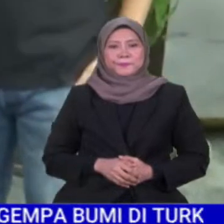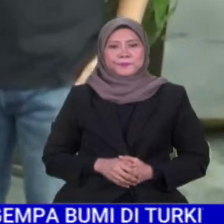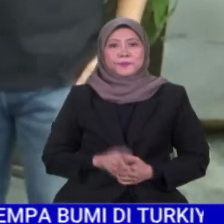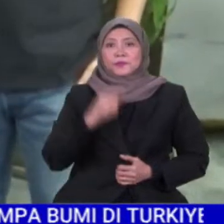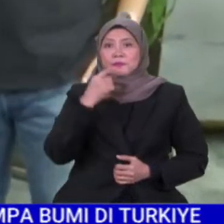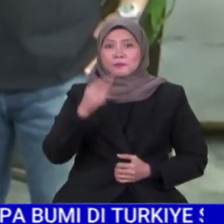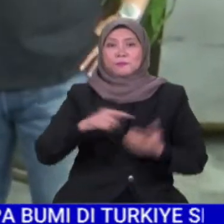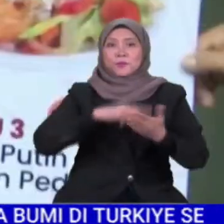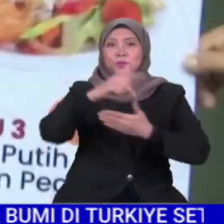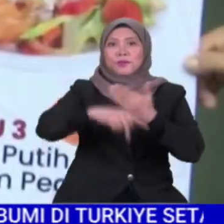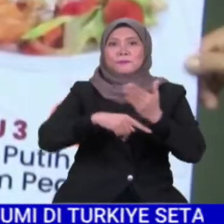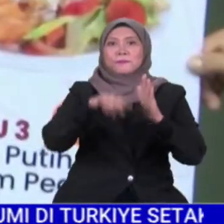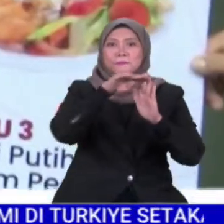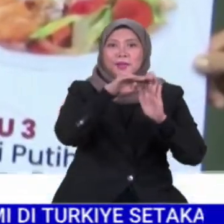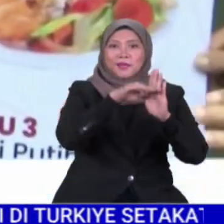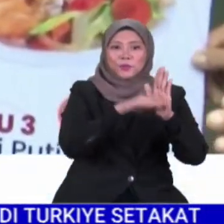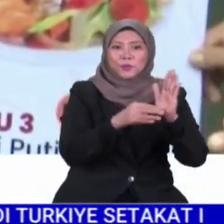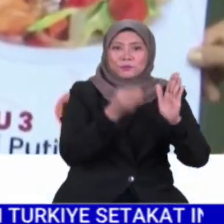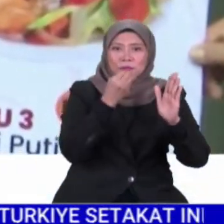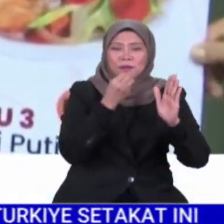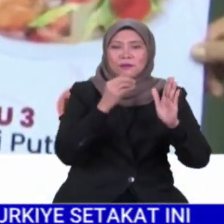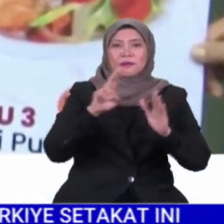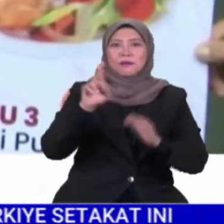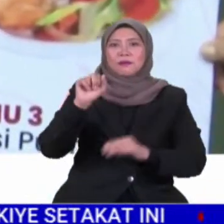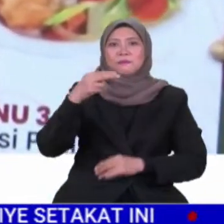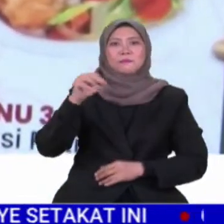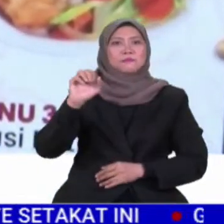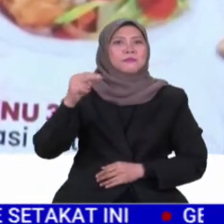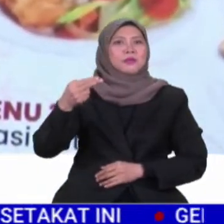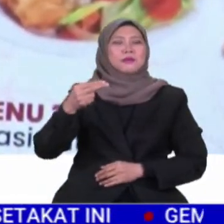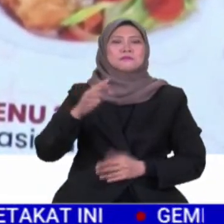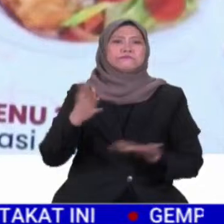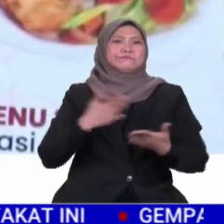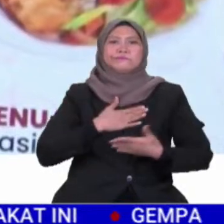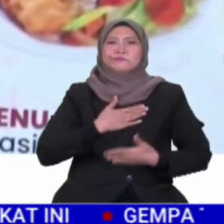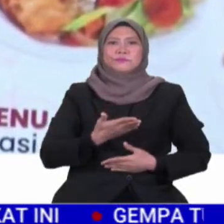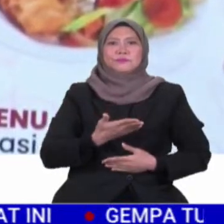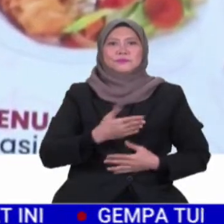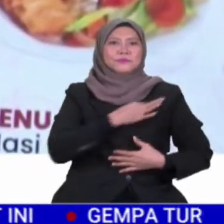Jelasnya program Menu Rahmah dilaksanakan berdasarkan konsep sukarelawan.